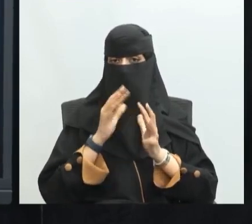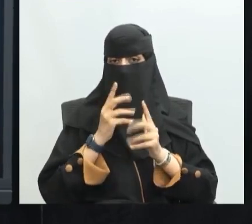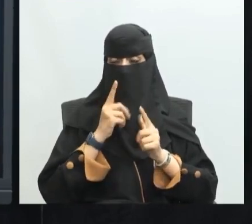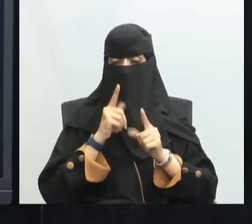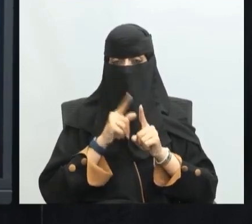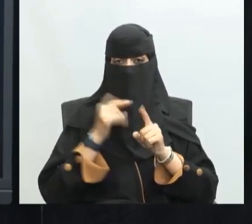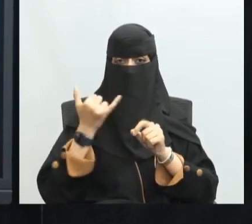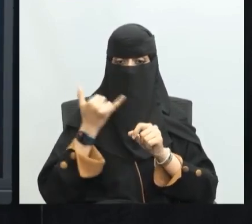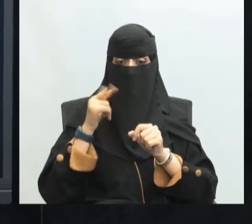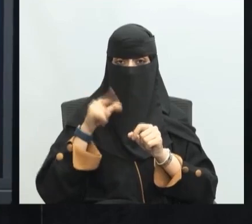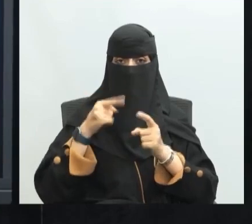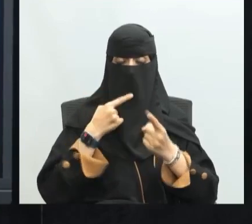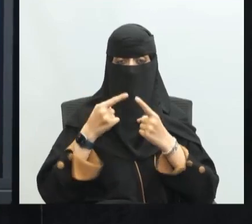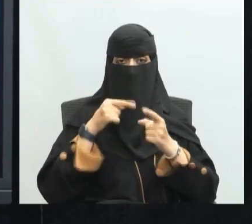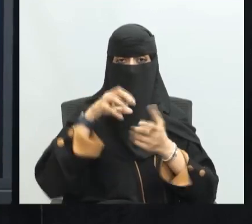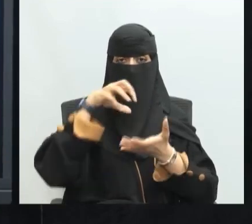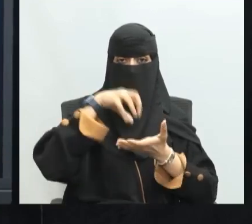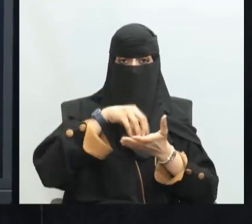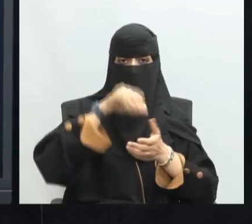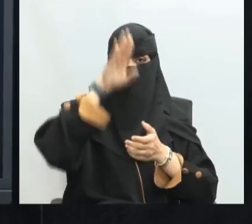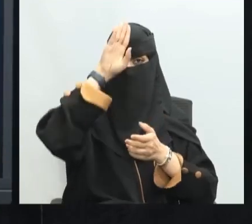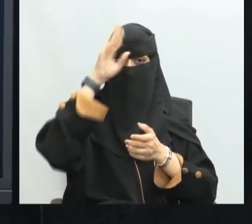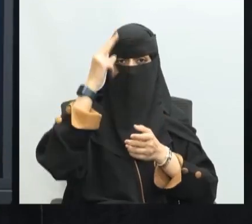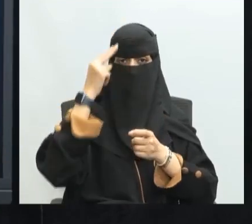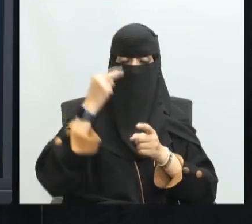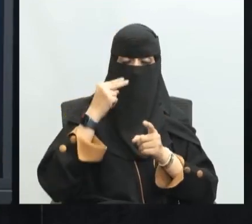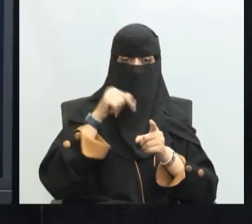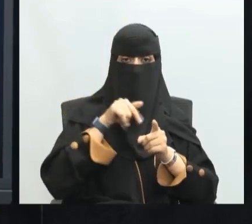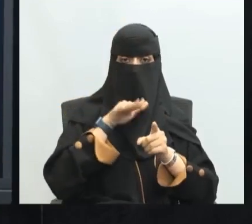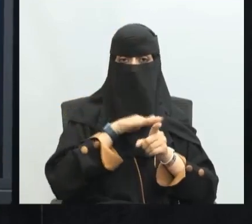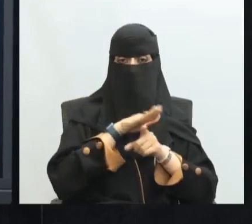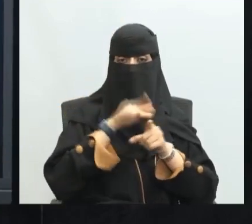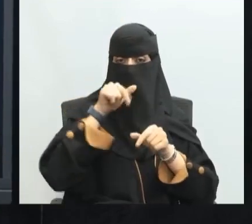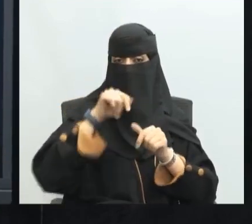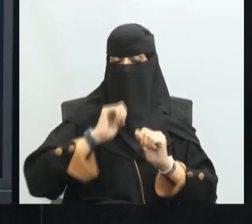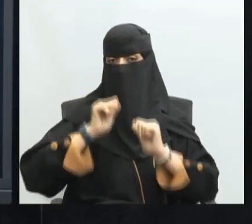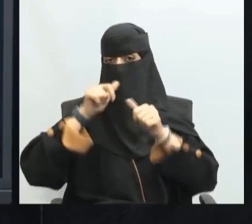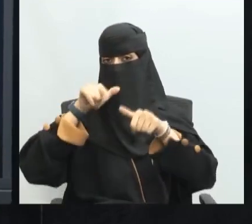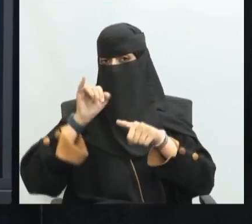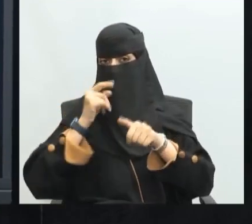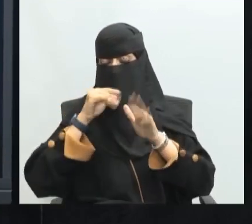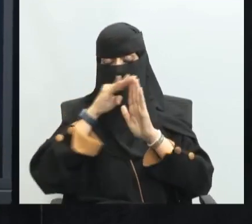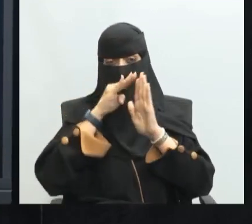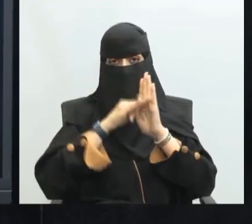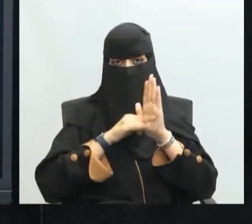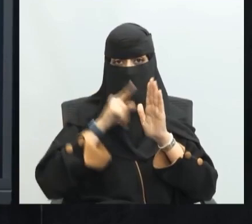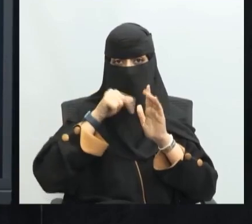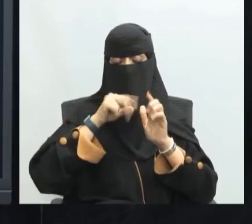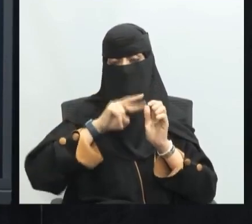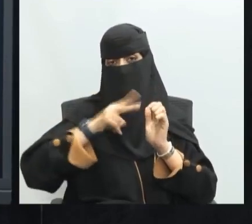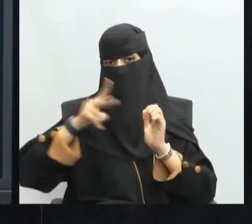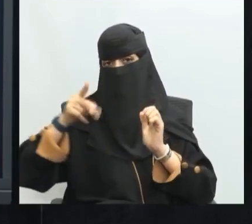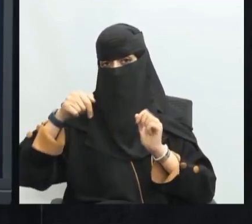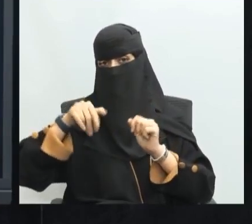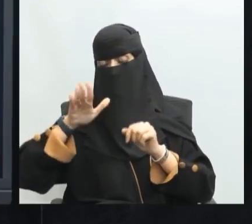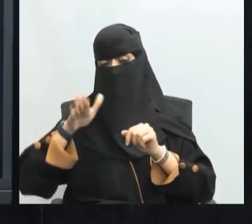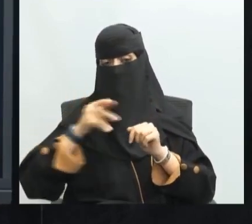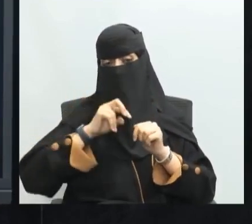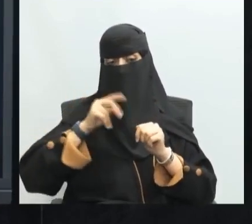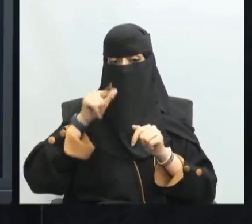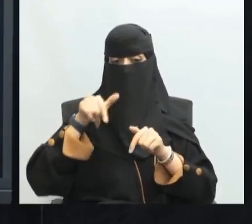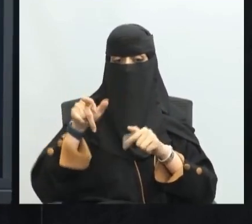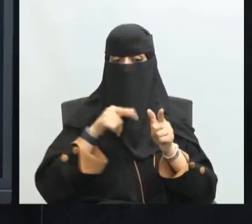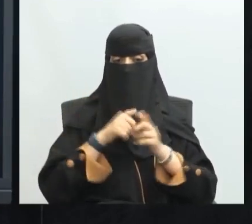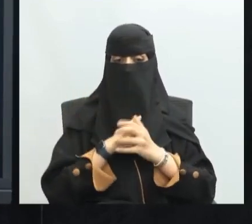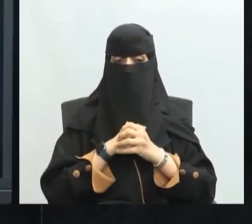الحوار وجود عندنا مركز الملك عبد العزيز الحوار الوطني وما يقوم به من برامج متعدده ومتنوعه